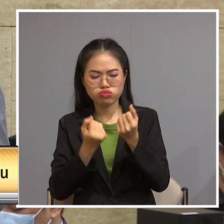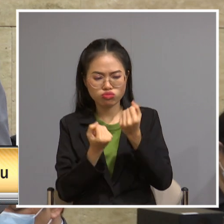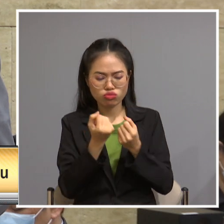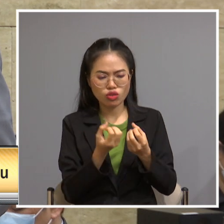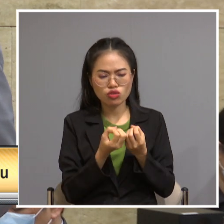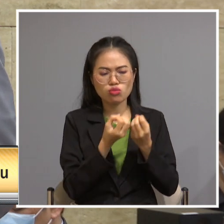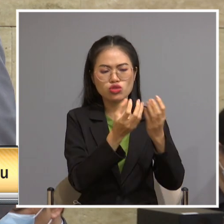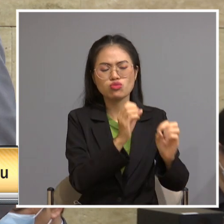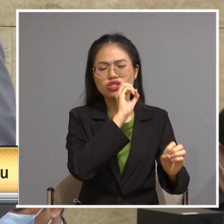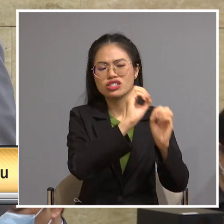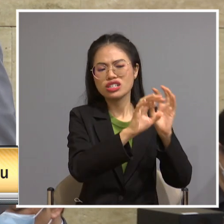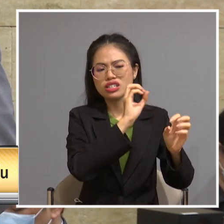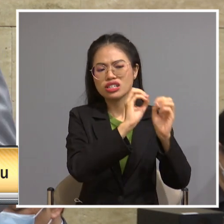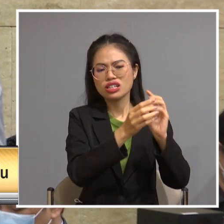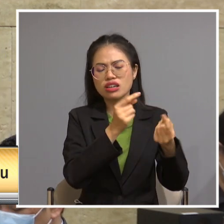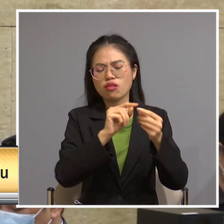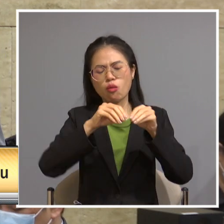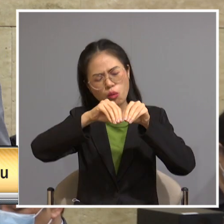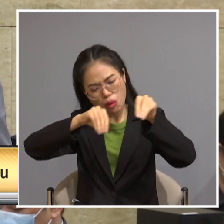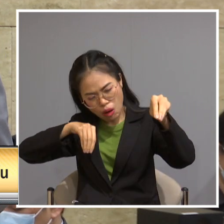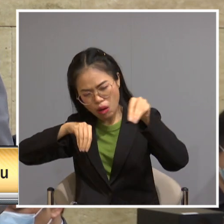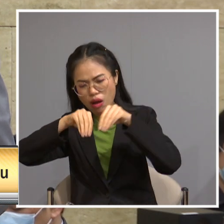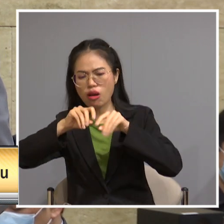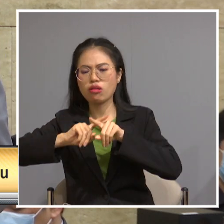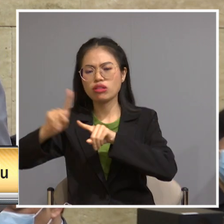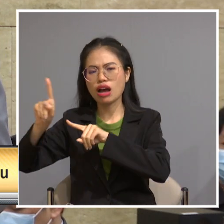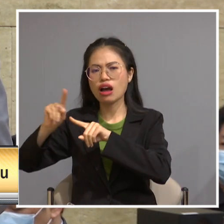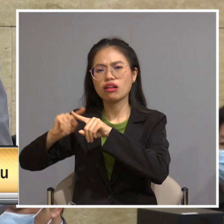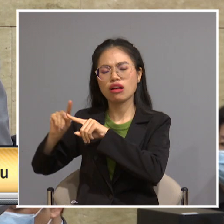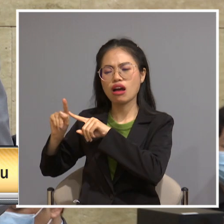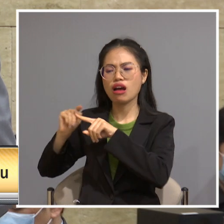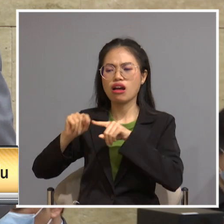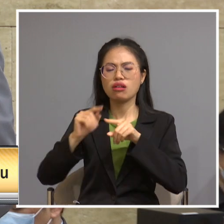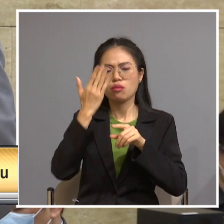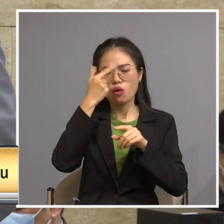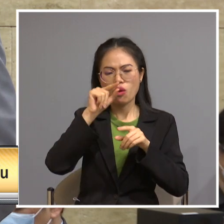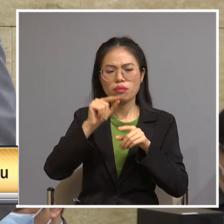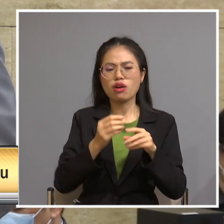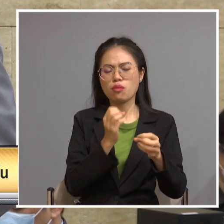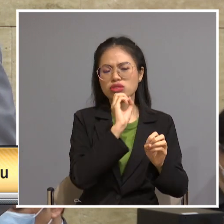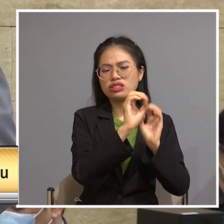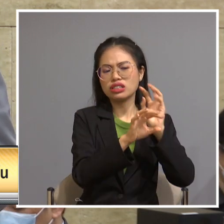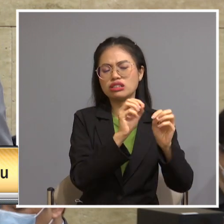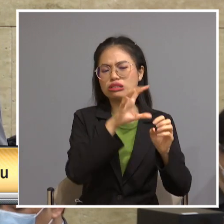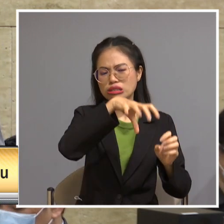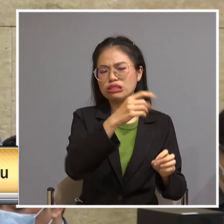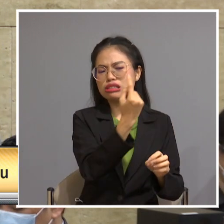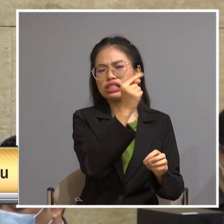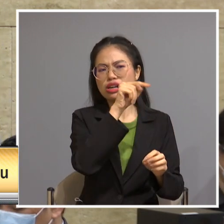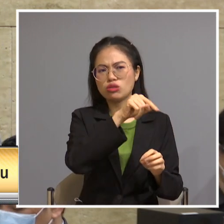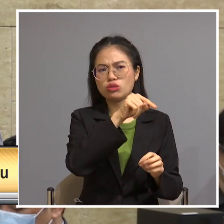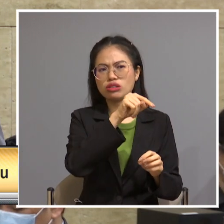าาาาาาาาแใในโค้ทสาาาาาาist cuando pier mak360ยะำต